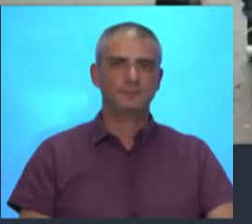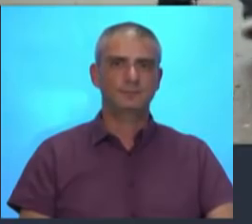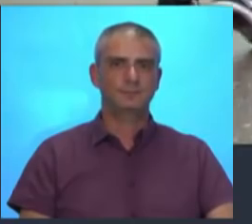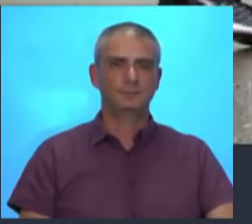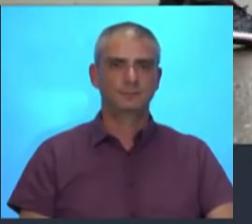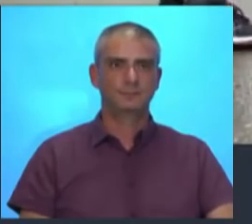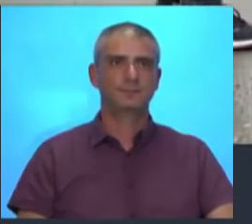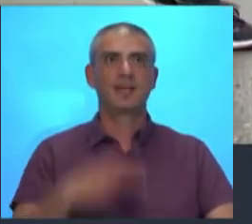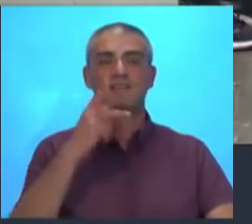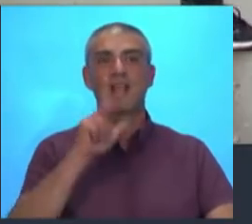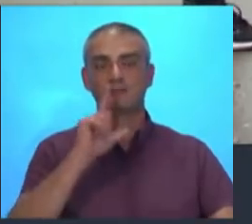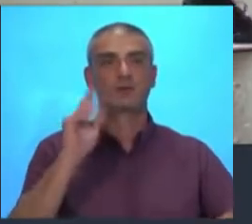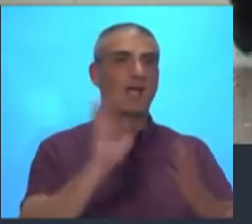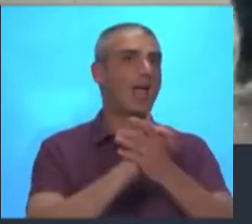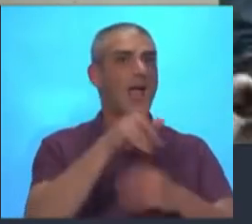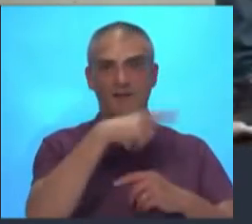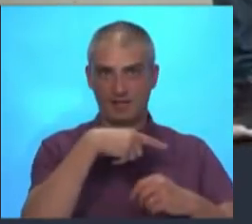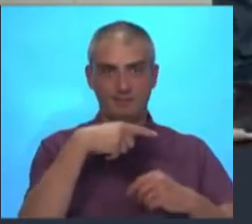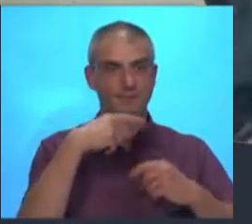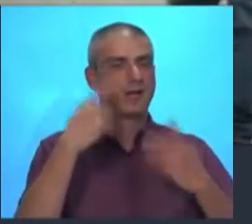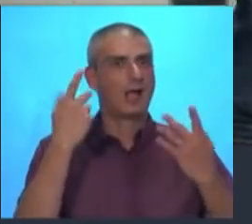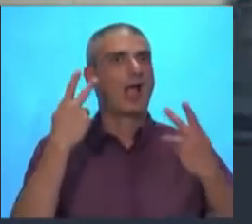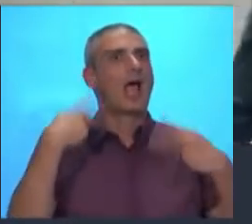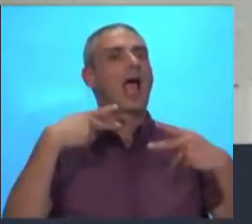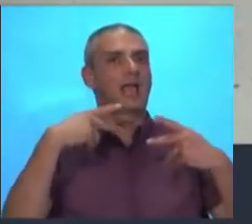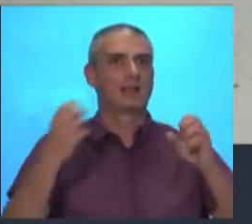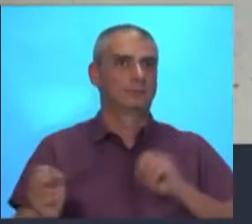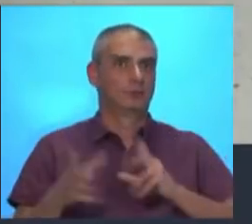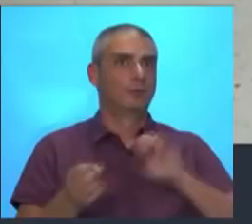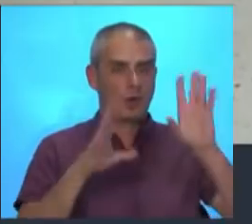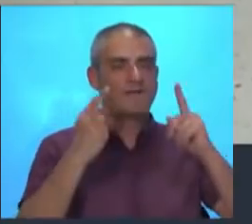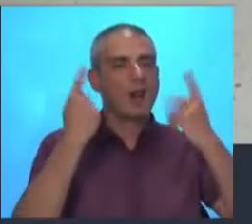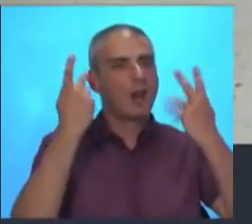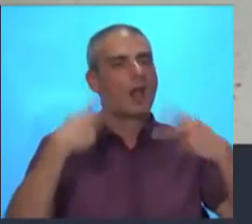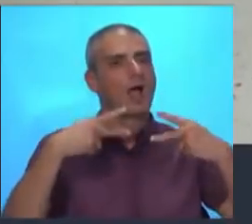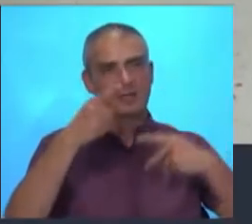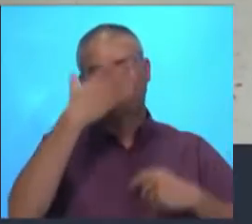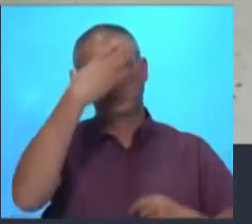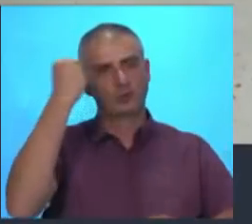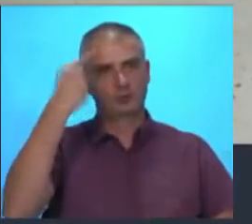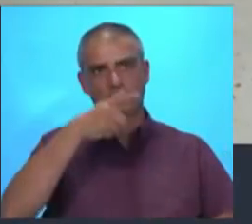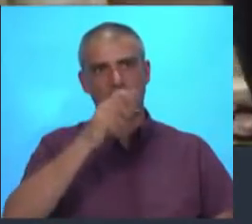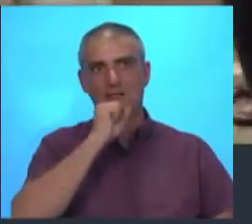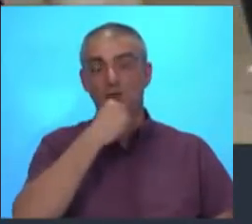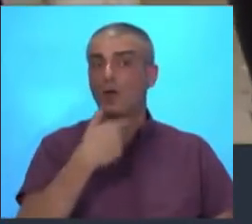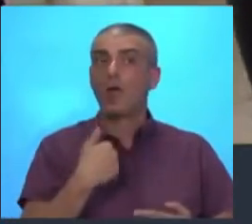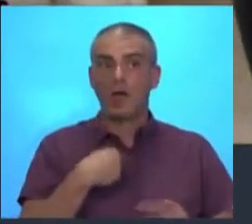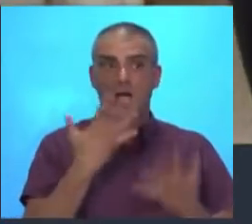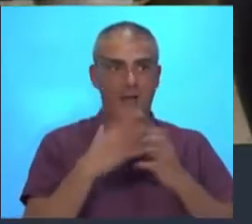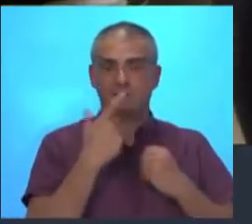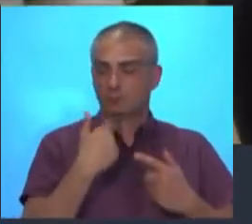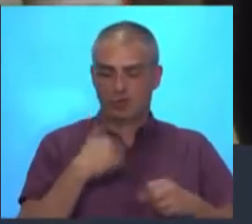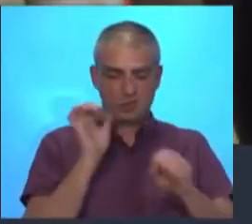פייגי ליפשיץ וחברי החרדים לגירוש, אבל יותר מכך, חרדים שנשכח את ההיסטוריה. אותנו כעם גם סיפרו עלינו שאנחנו